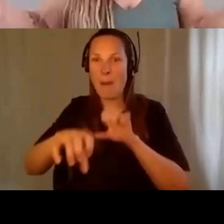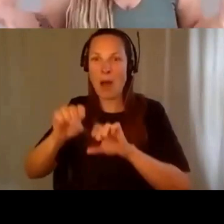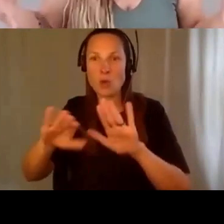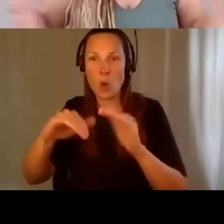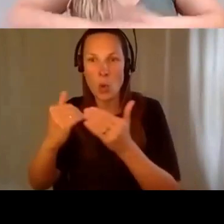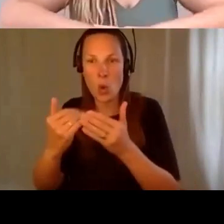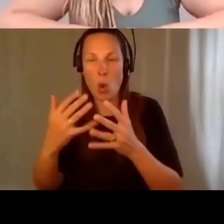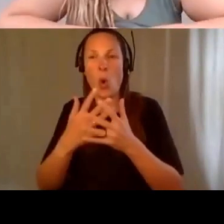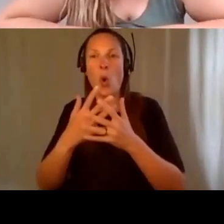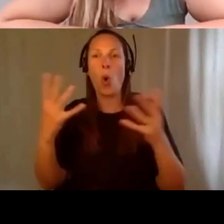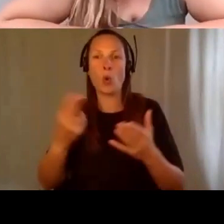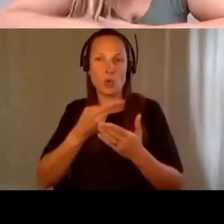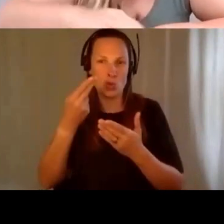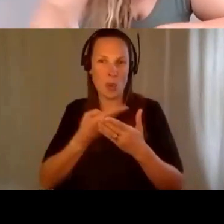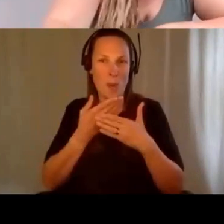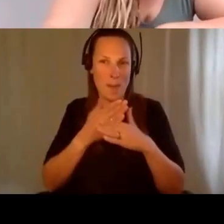une grosse soupe.